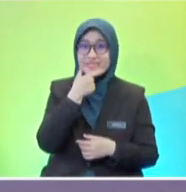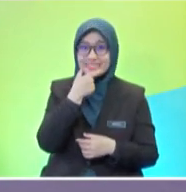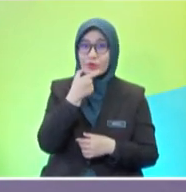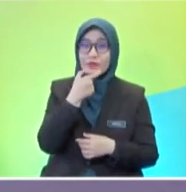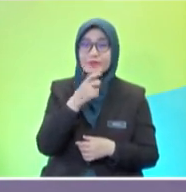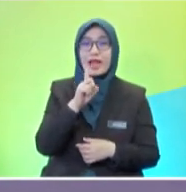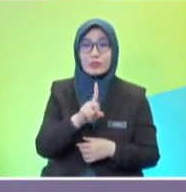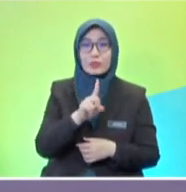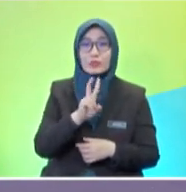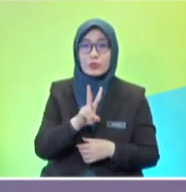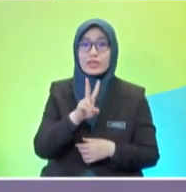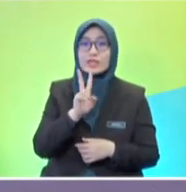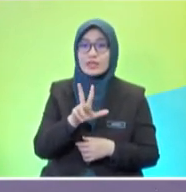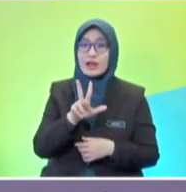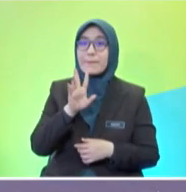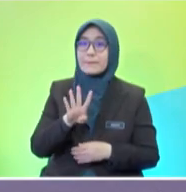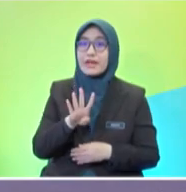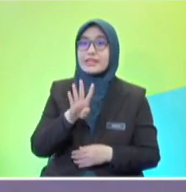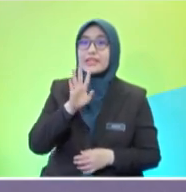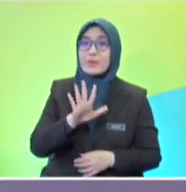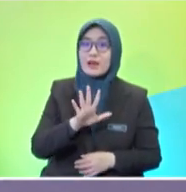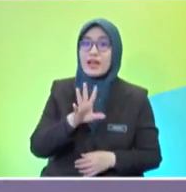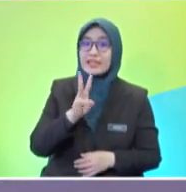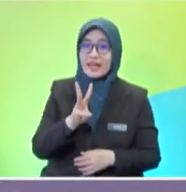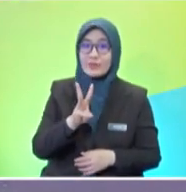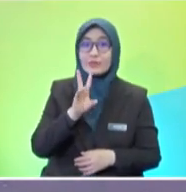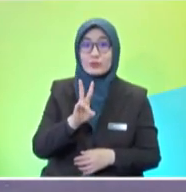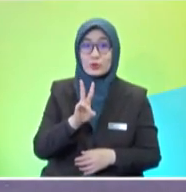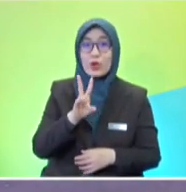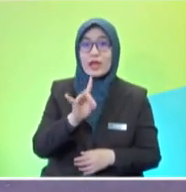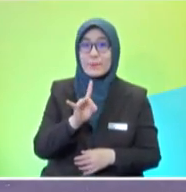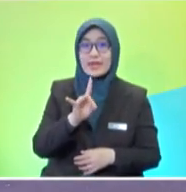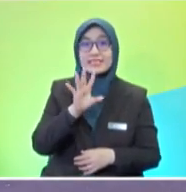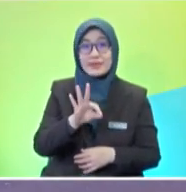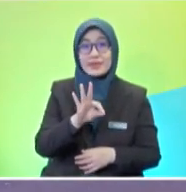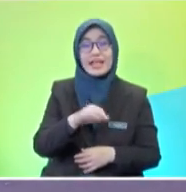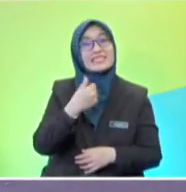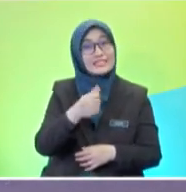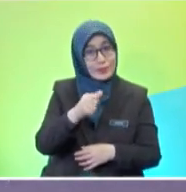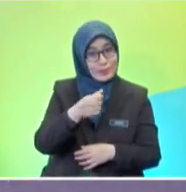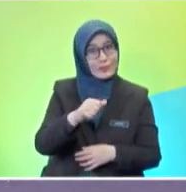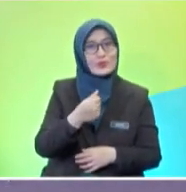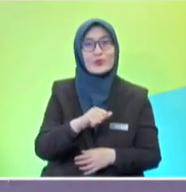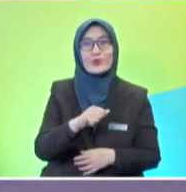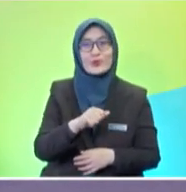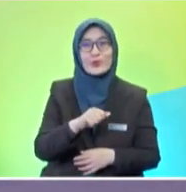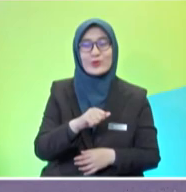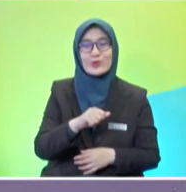4 5 6 7 8 9 10 jadi